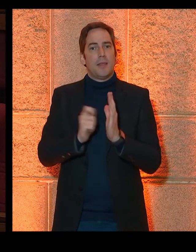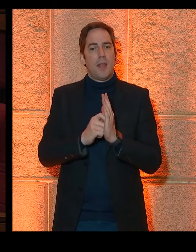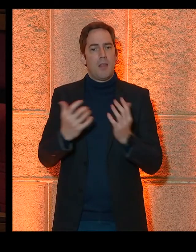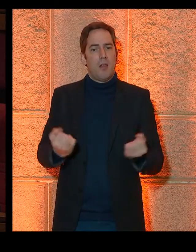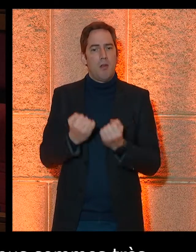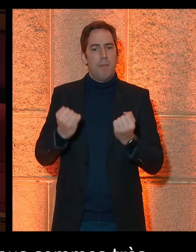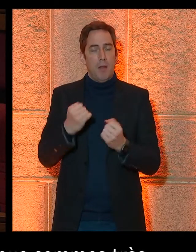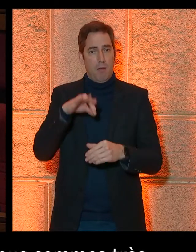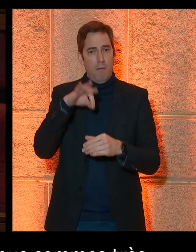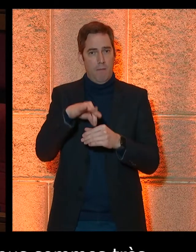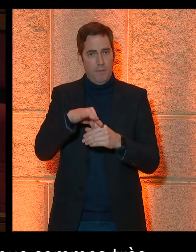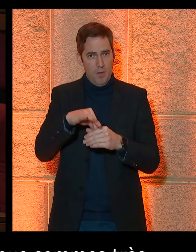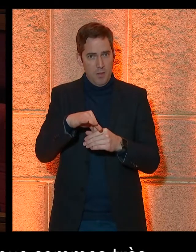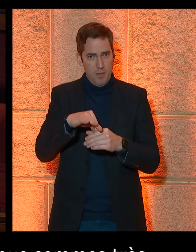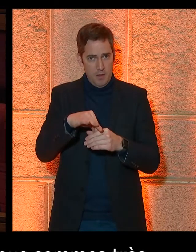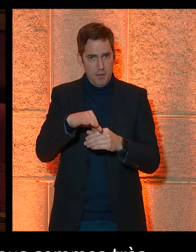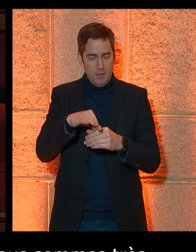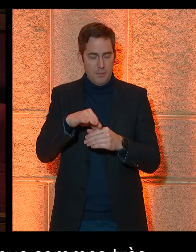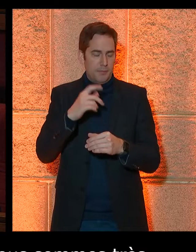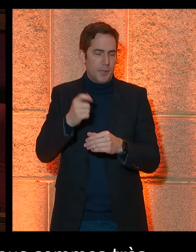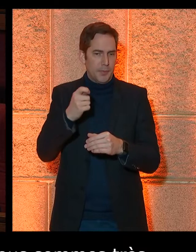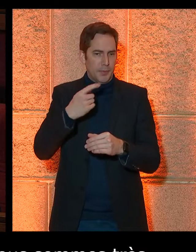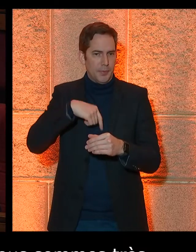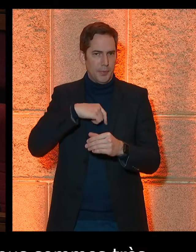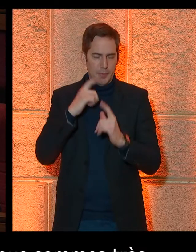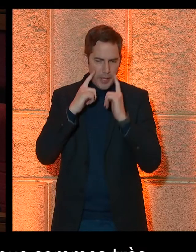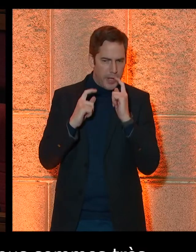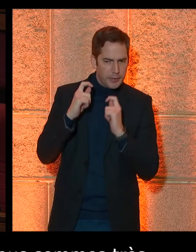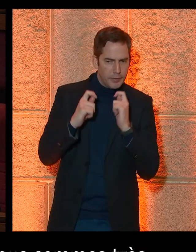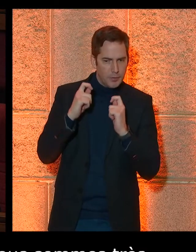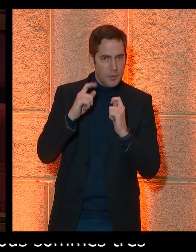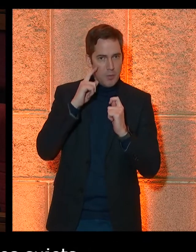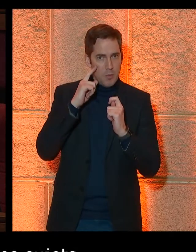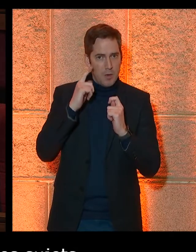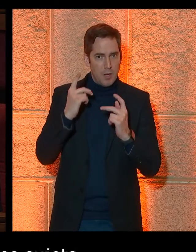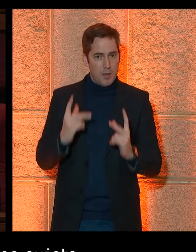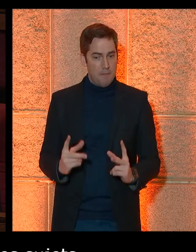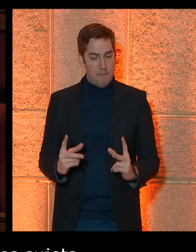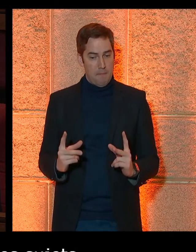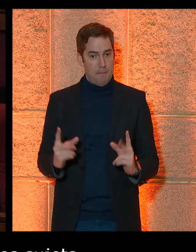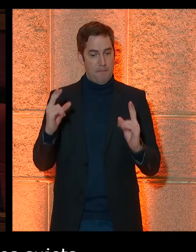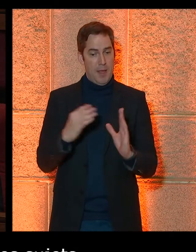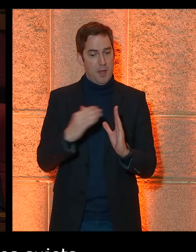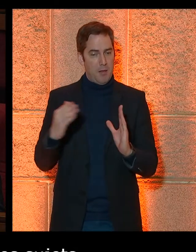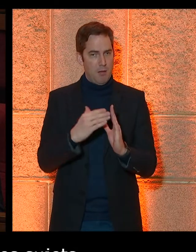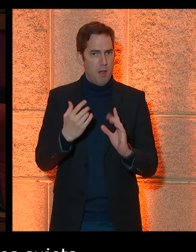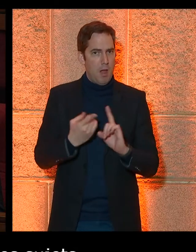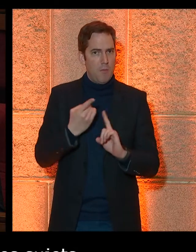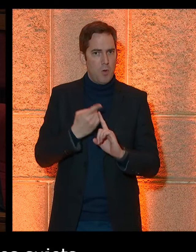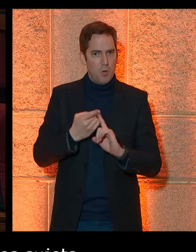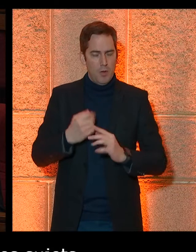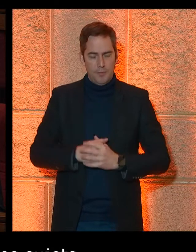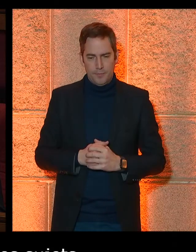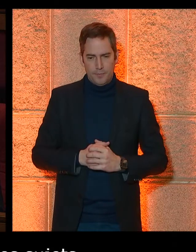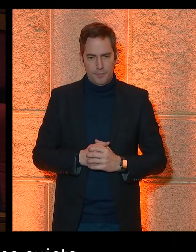pas, et avec une attention toute particulière lorsque ces périodes s'ouvrent. Et je ferai donc ce